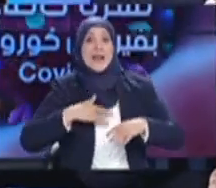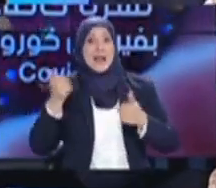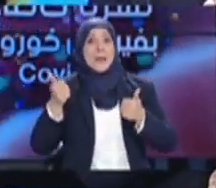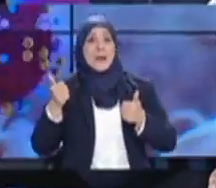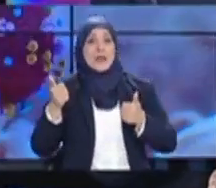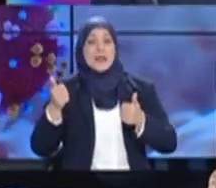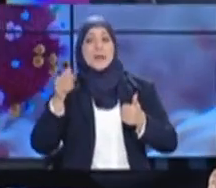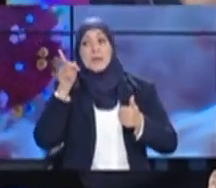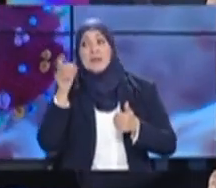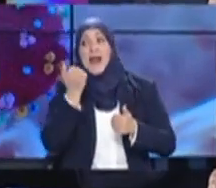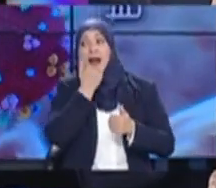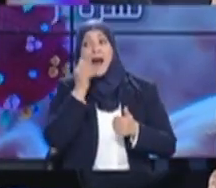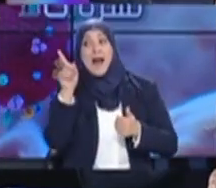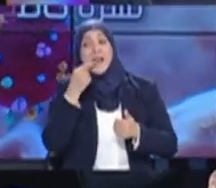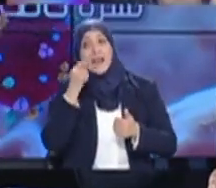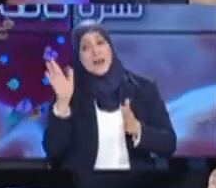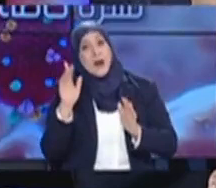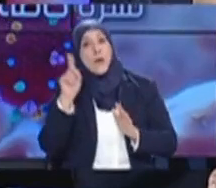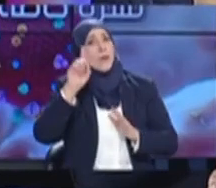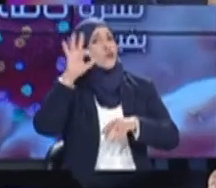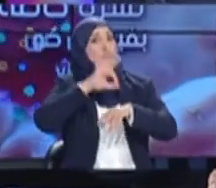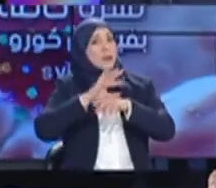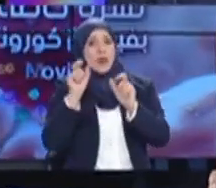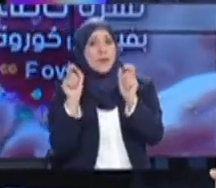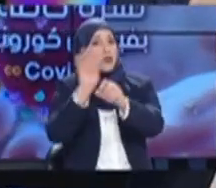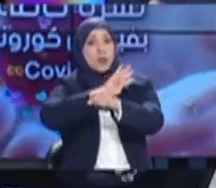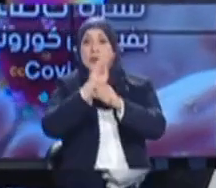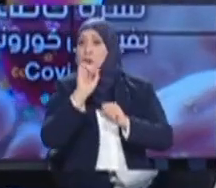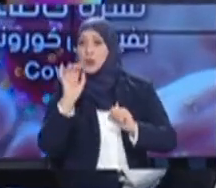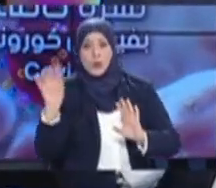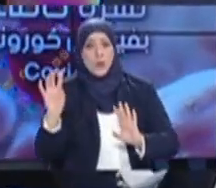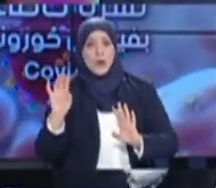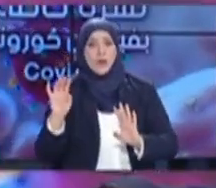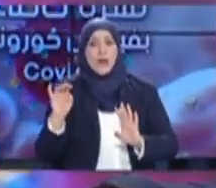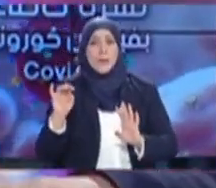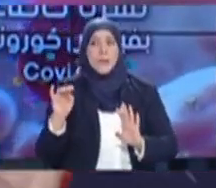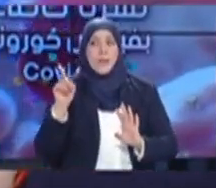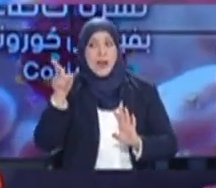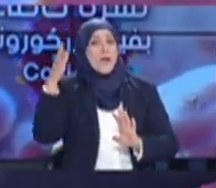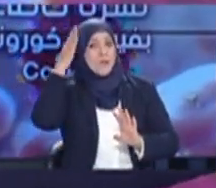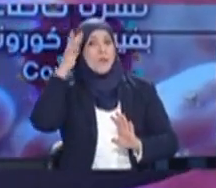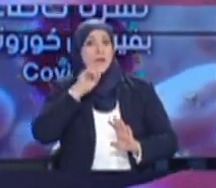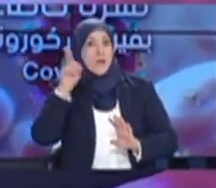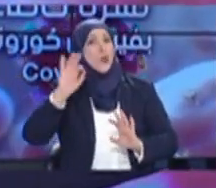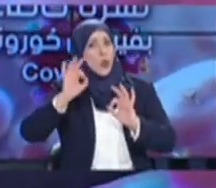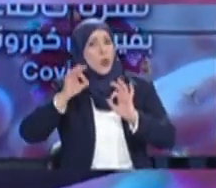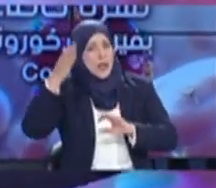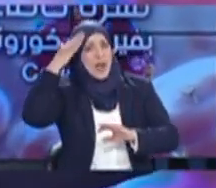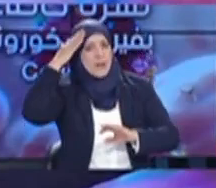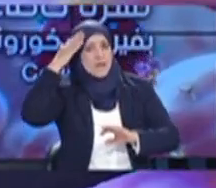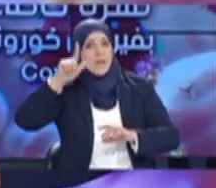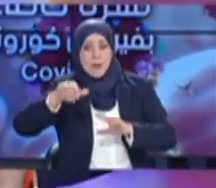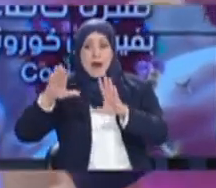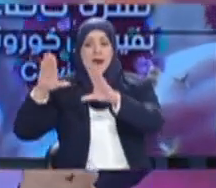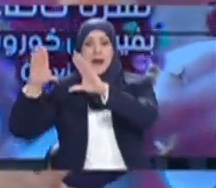هذيك زلة لسان خاطرهم مش مرضى باش يبراو متفقين احنا 1400 ولا 1700 انا نعرف فما عائلات حطت اماكن معناها دي